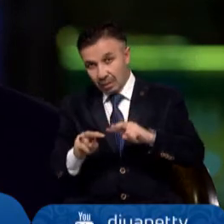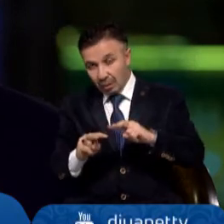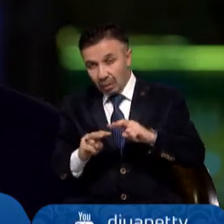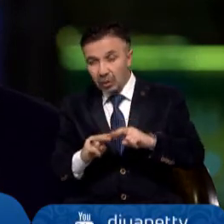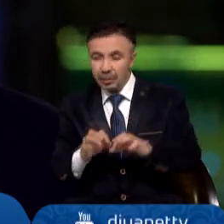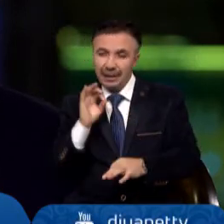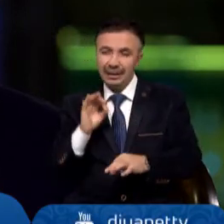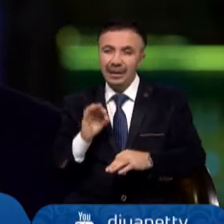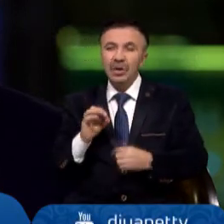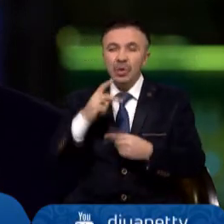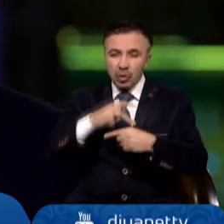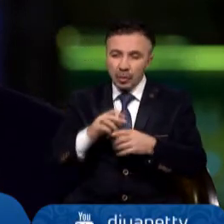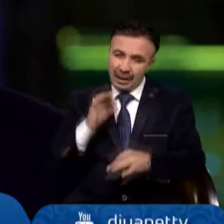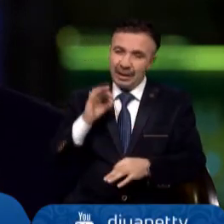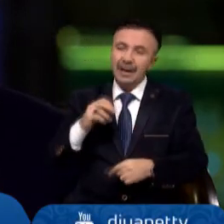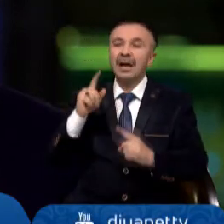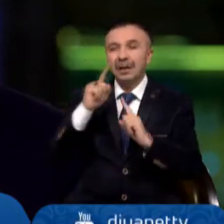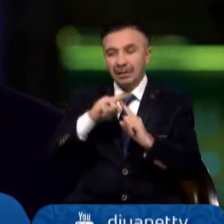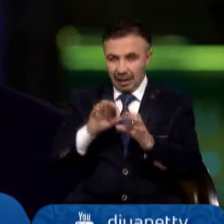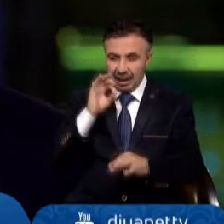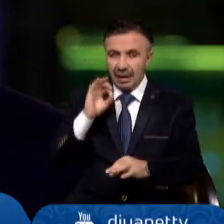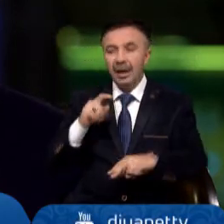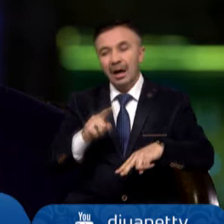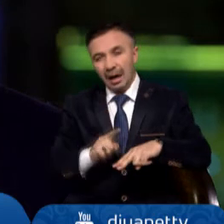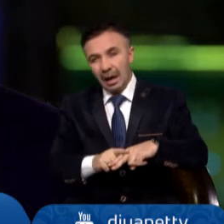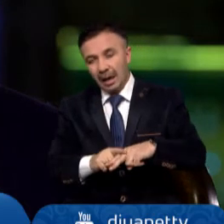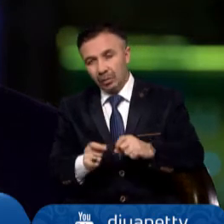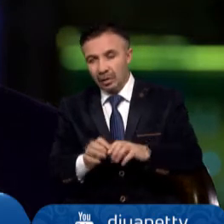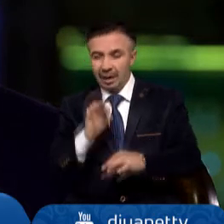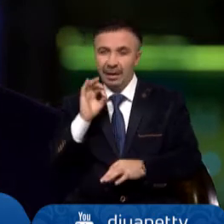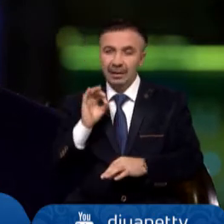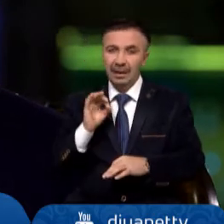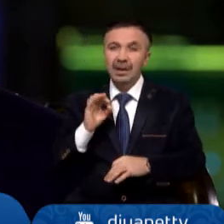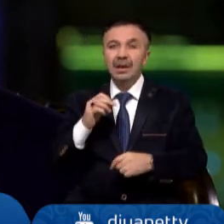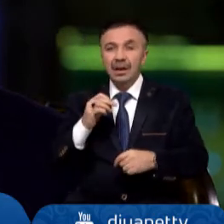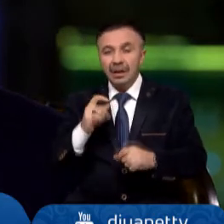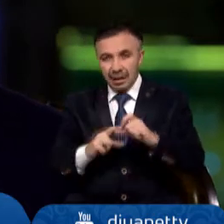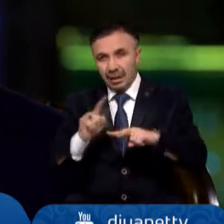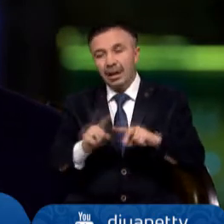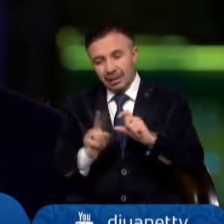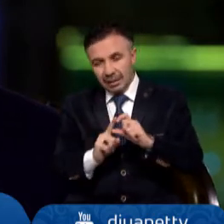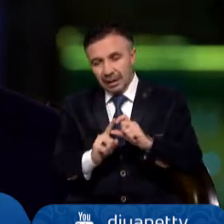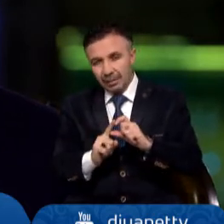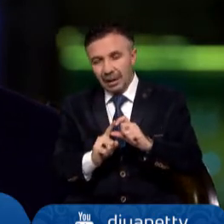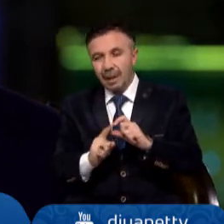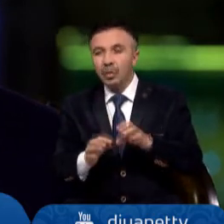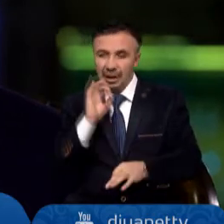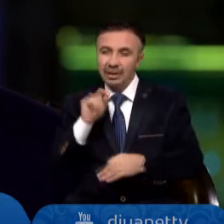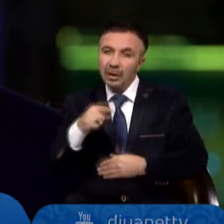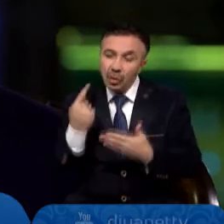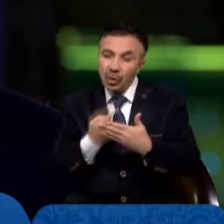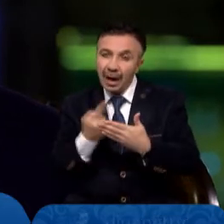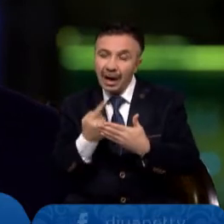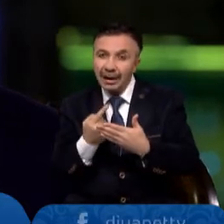sübeylidere Talha ile Abdurrahman lasa at bin ebi vakkas asla Bunlar Kur'an'ın